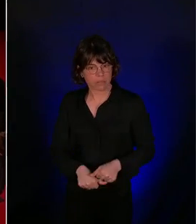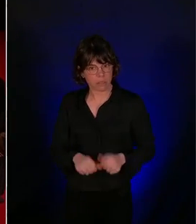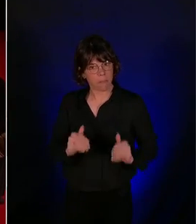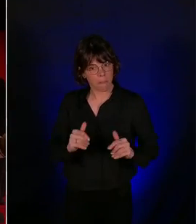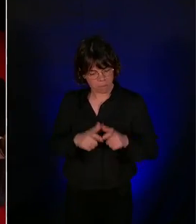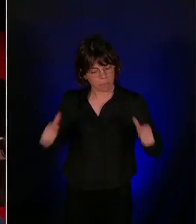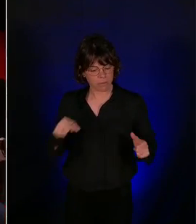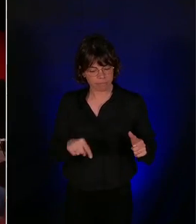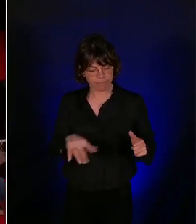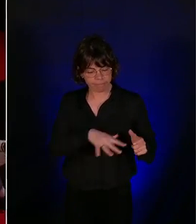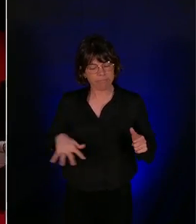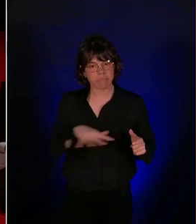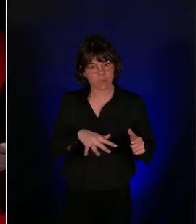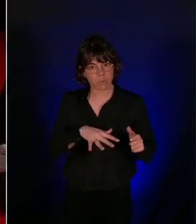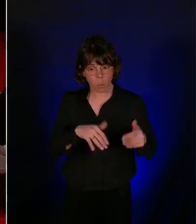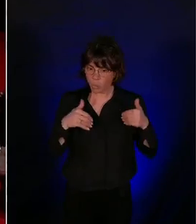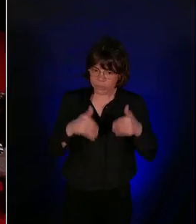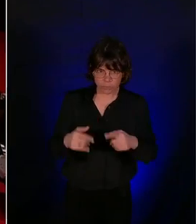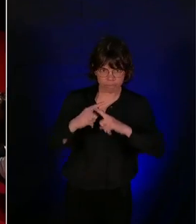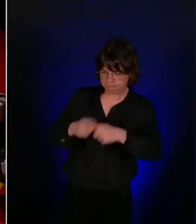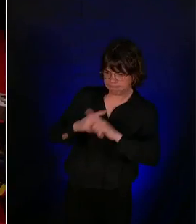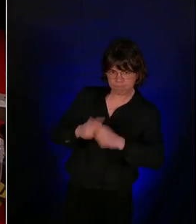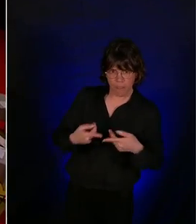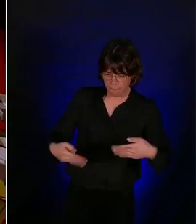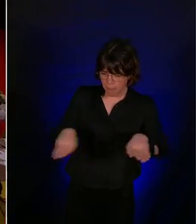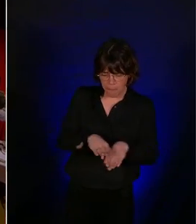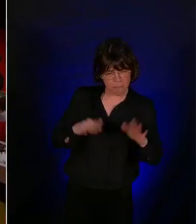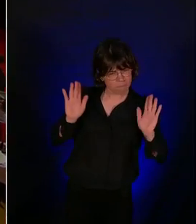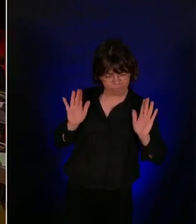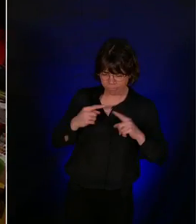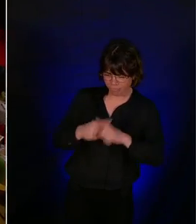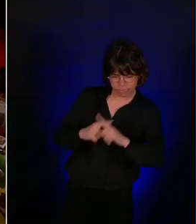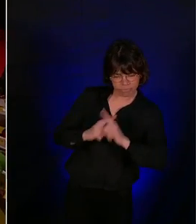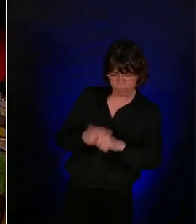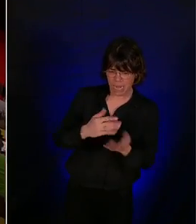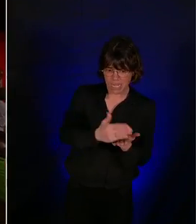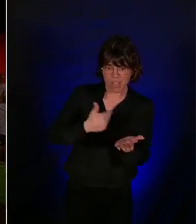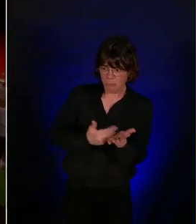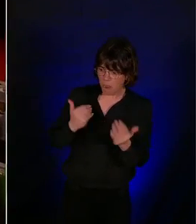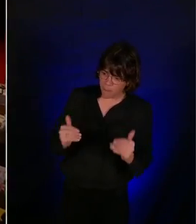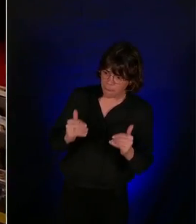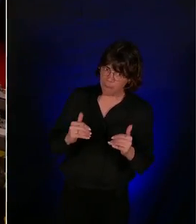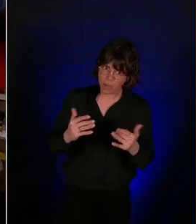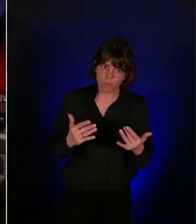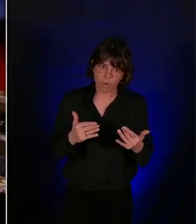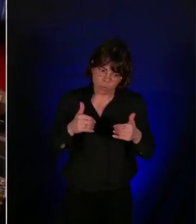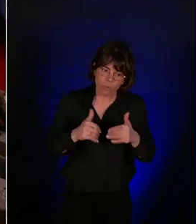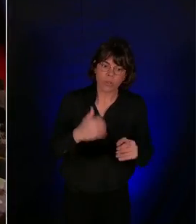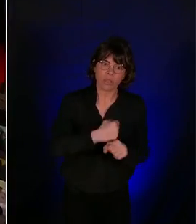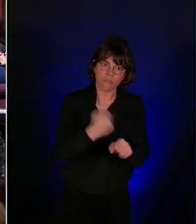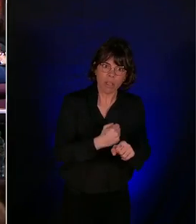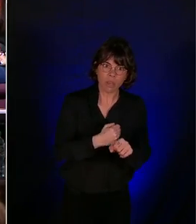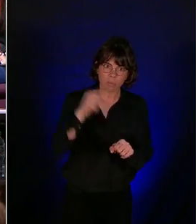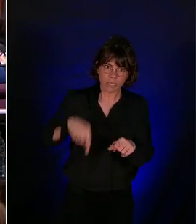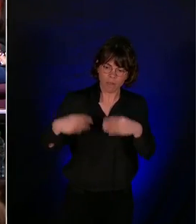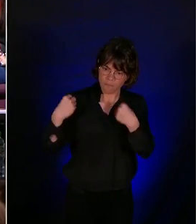l'entreprise en essayant de continuer à négocier après la fermeture de notre usine de nos licenciement pour essayer de sauver les emploi les forcer à vendre et